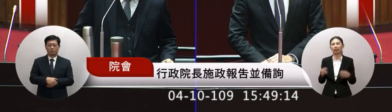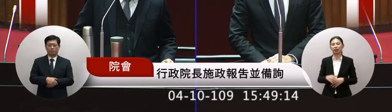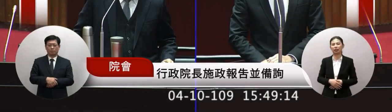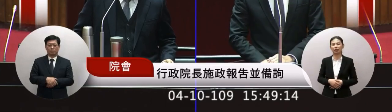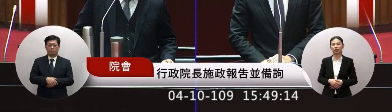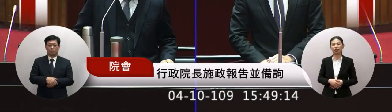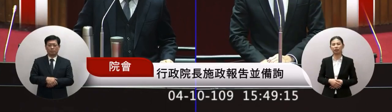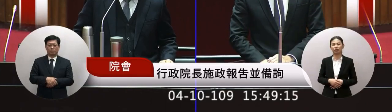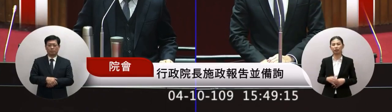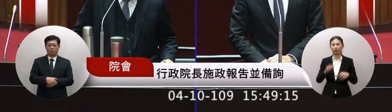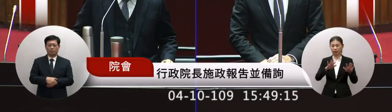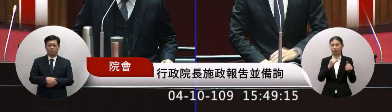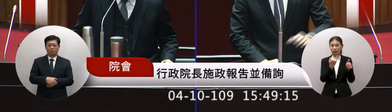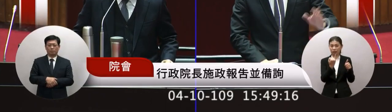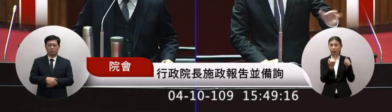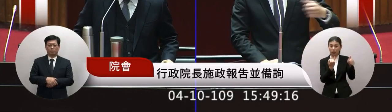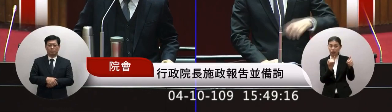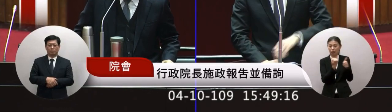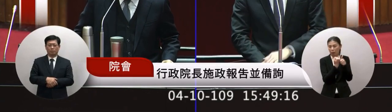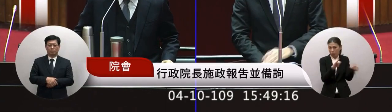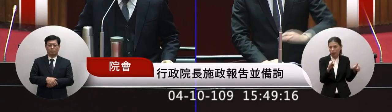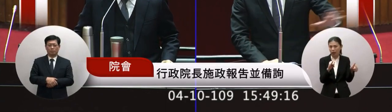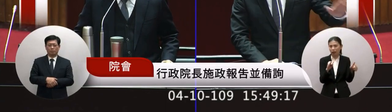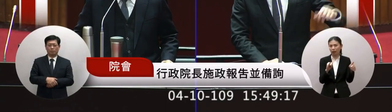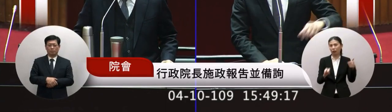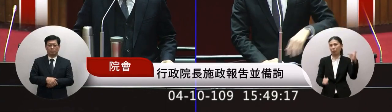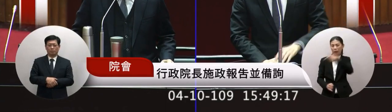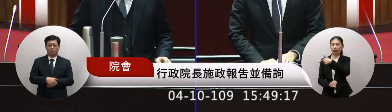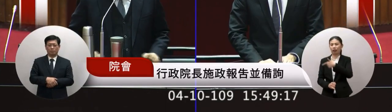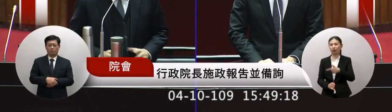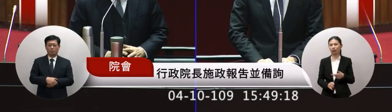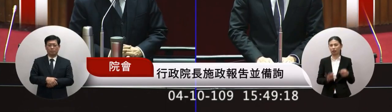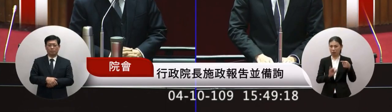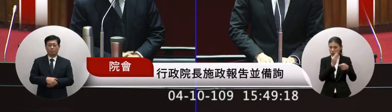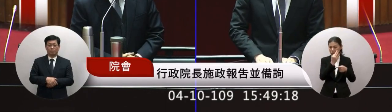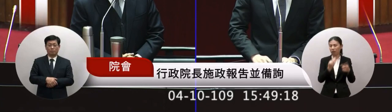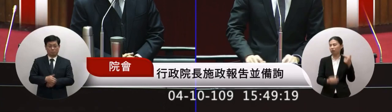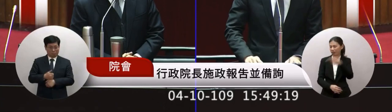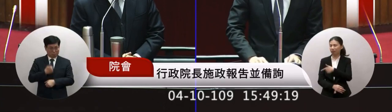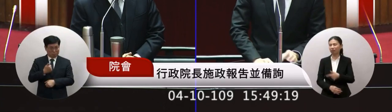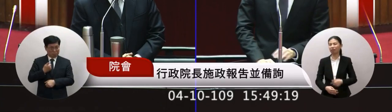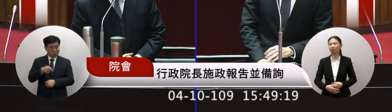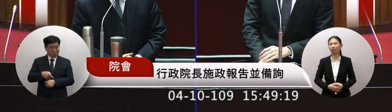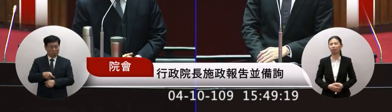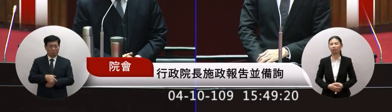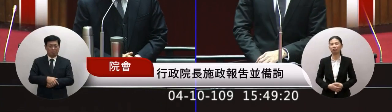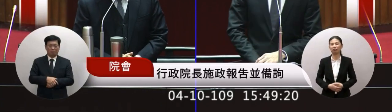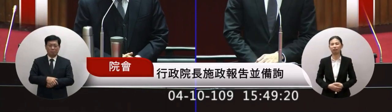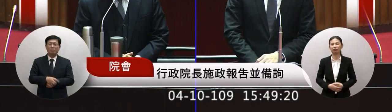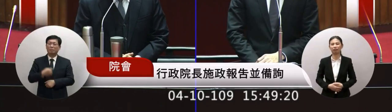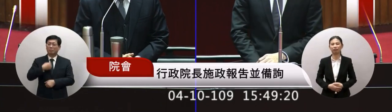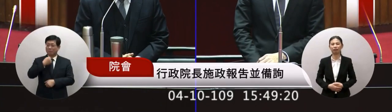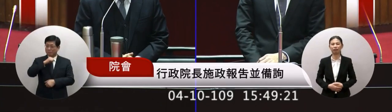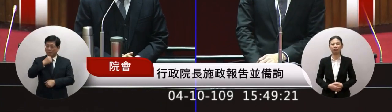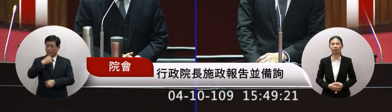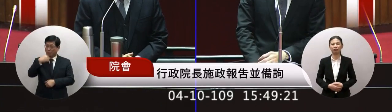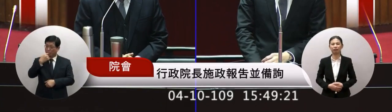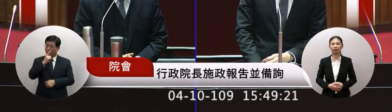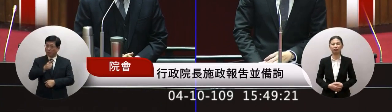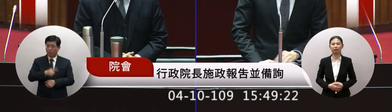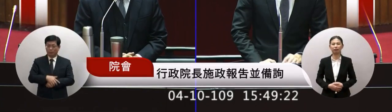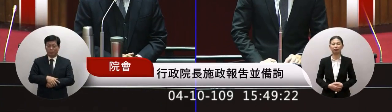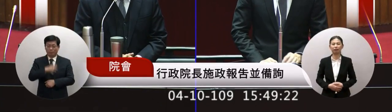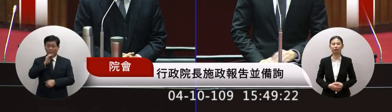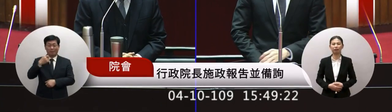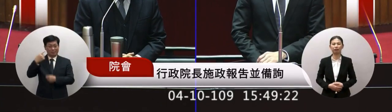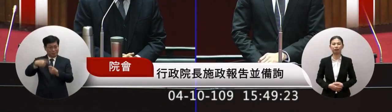同性的佫较悬的，所以讲我讲好家仔拢同款。 咱真正是。咱台湾有一句讲：“一样